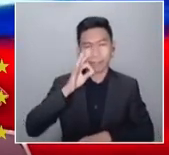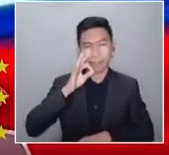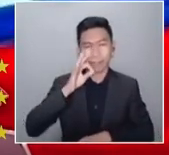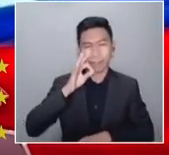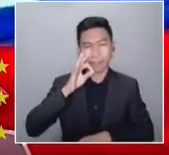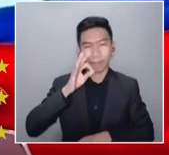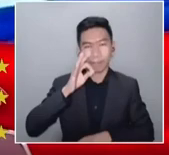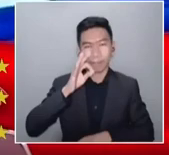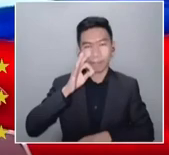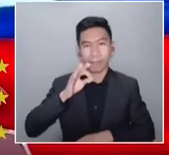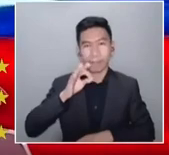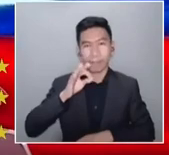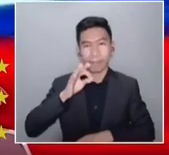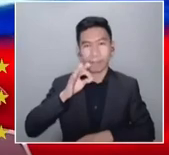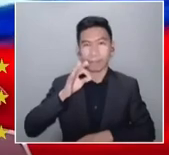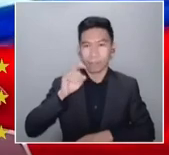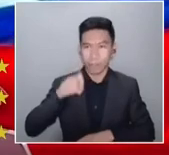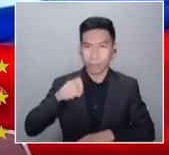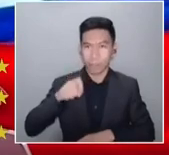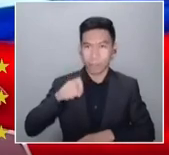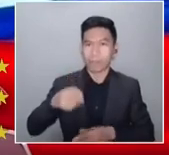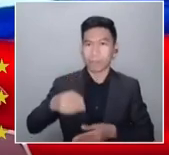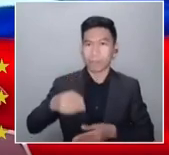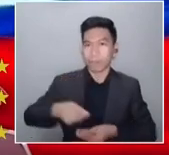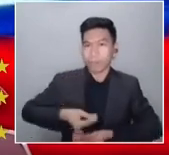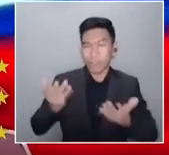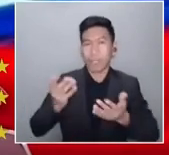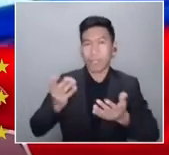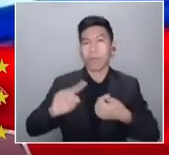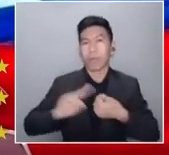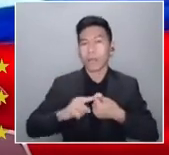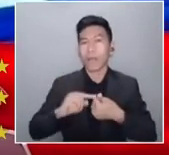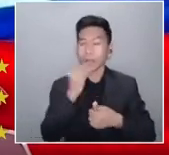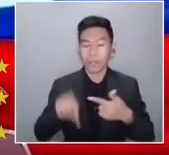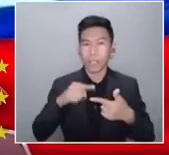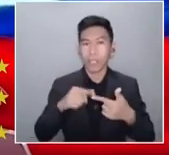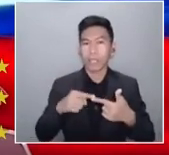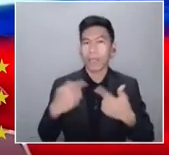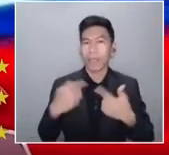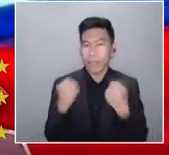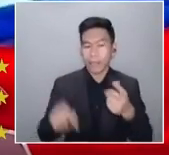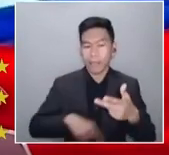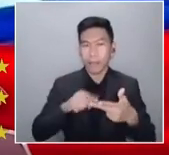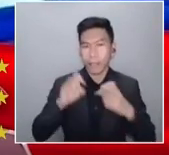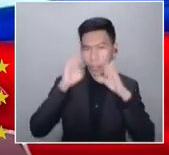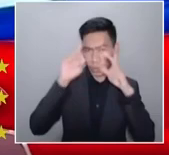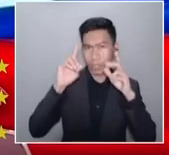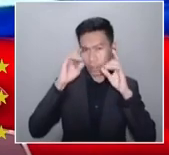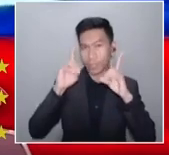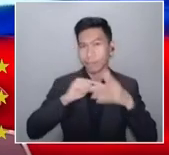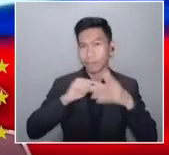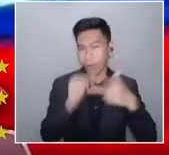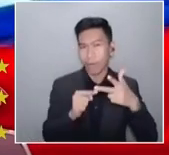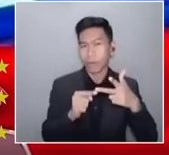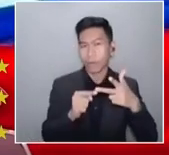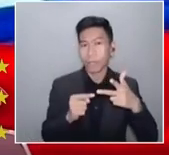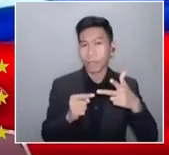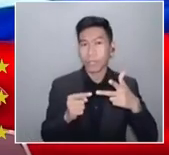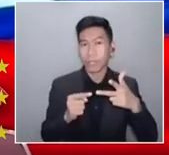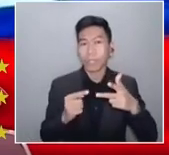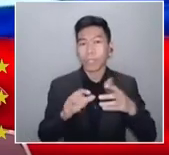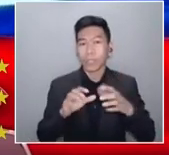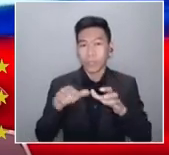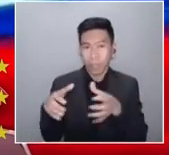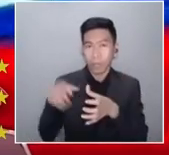At among the sectors na kailangan pong i-prioritize dyan ay ang agrikultura. Sapagkat karamihan po